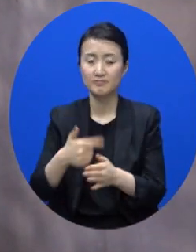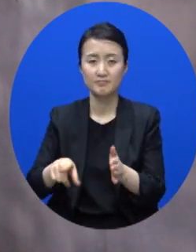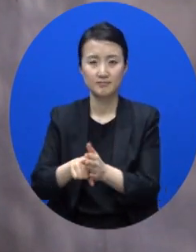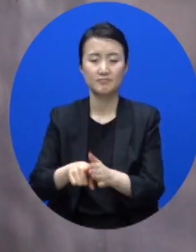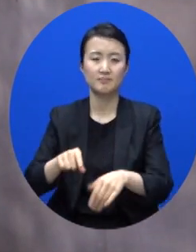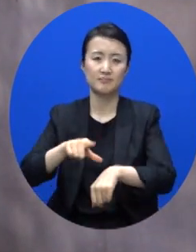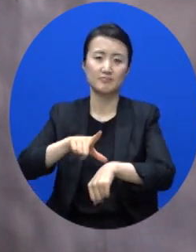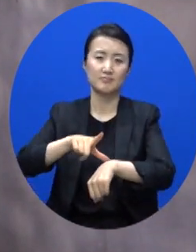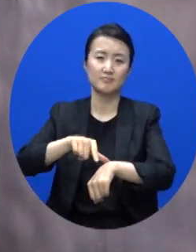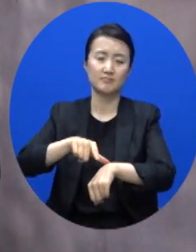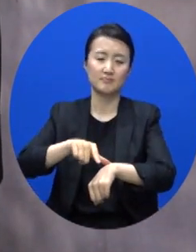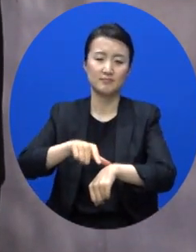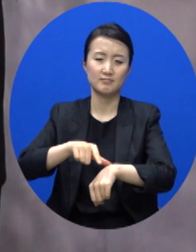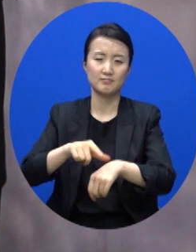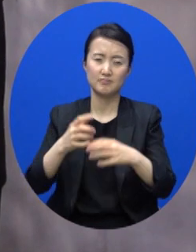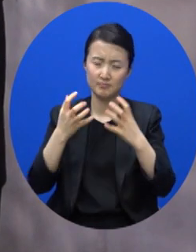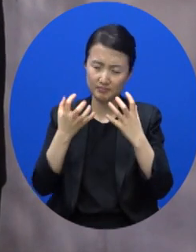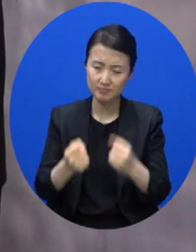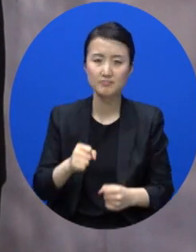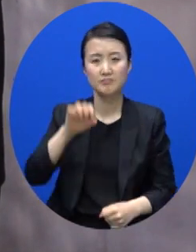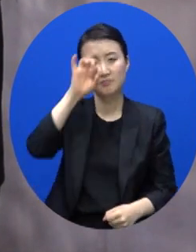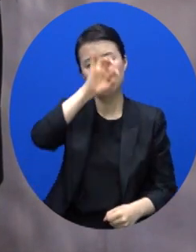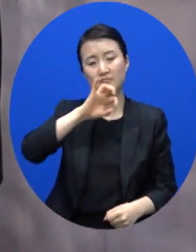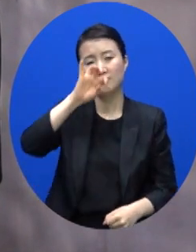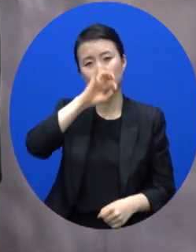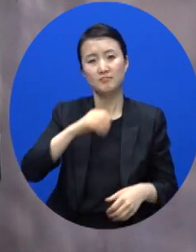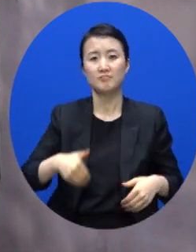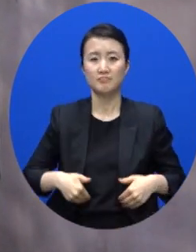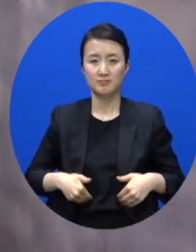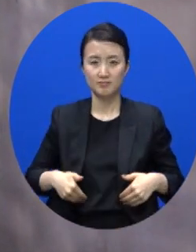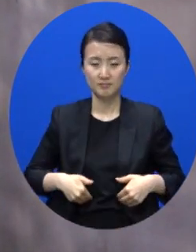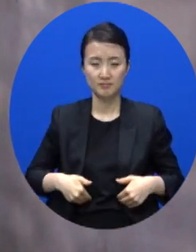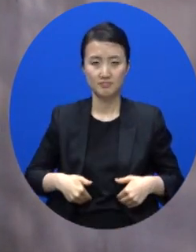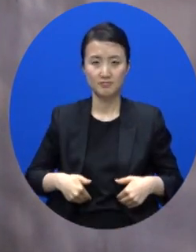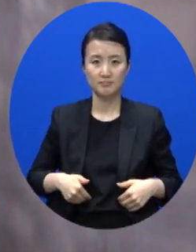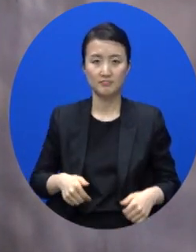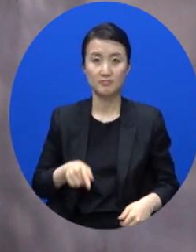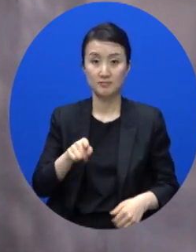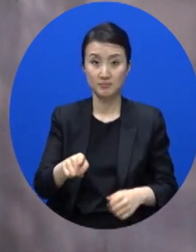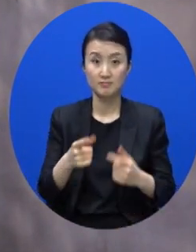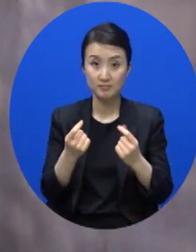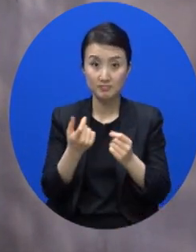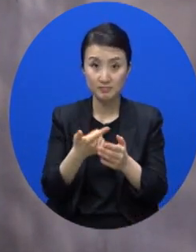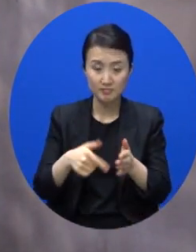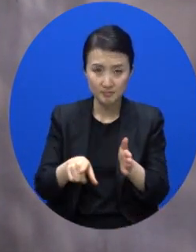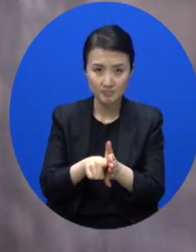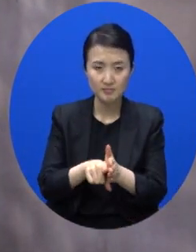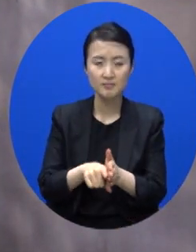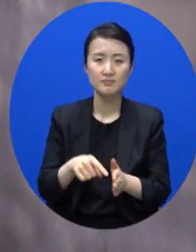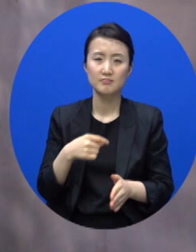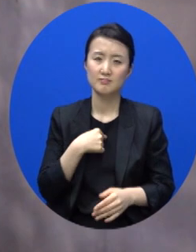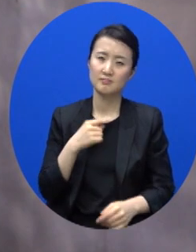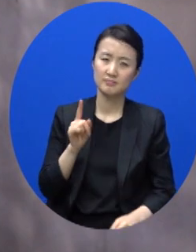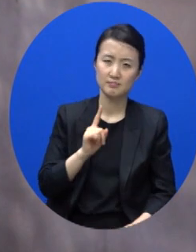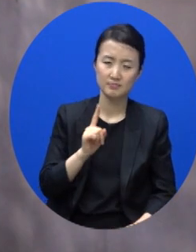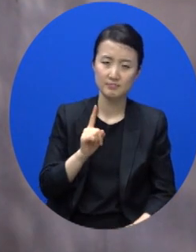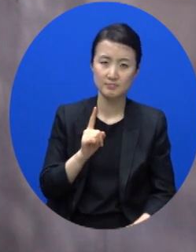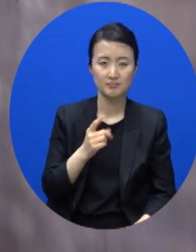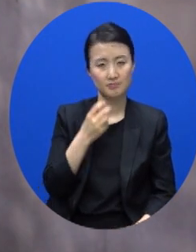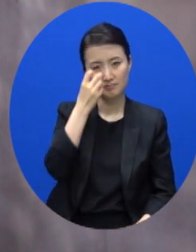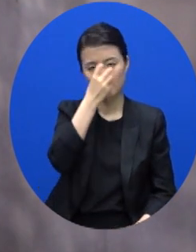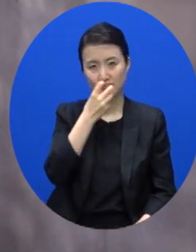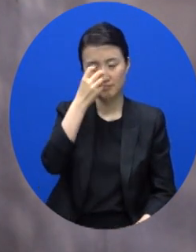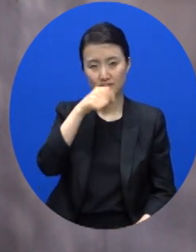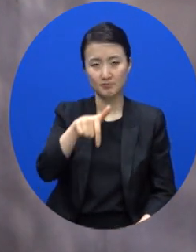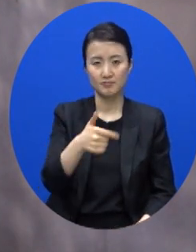시간이 많은 연습 시간을 가질 수 있도록 관리직에 제가 가야